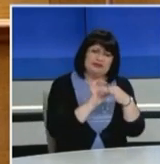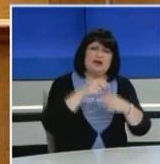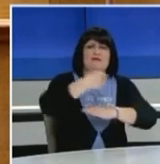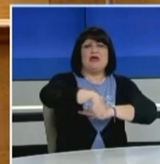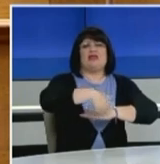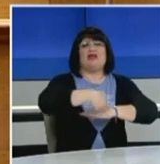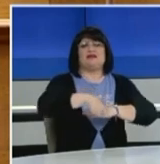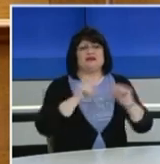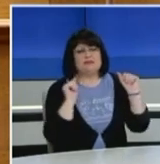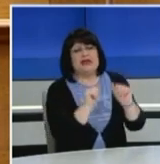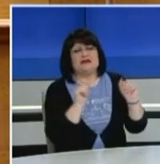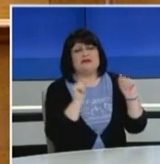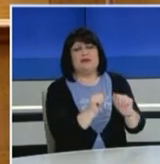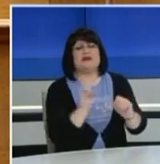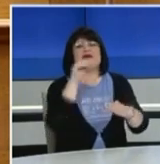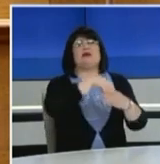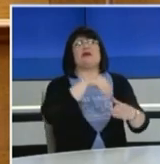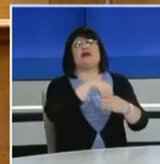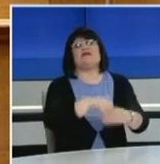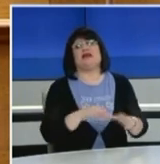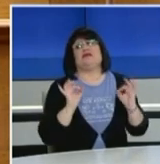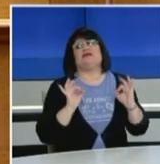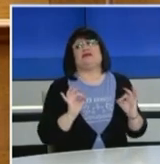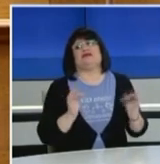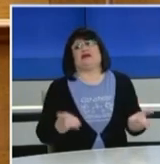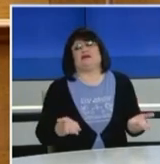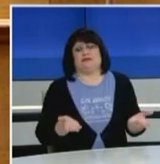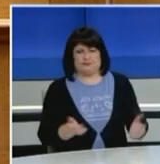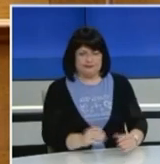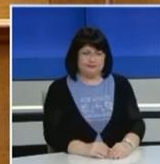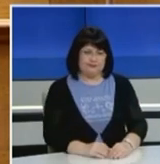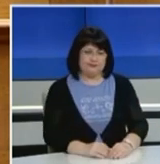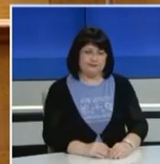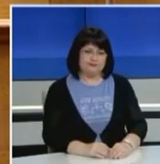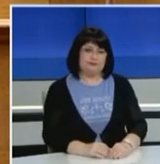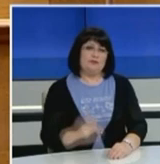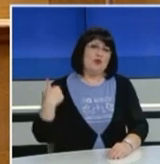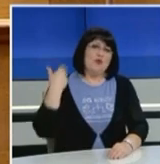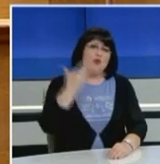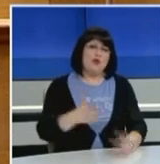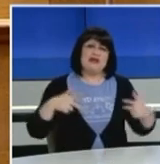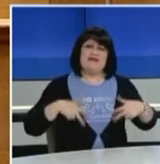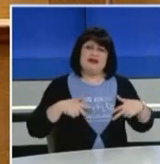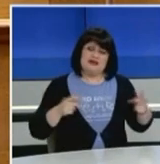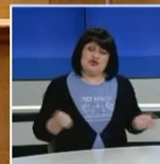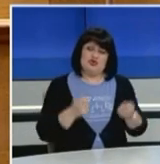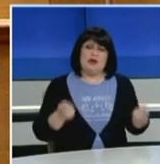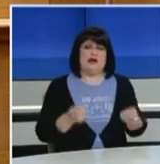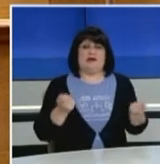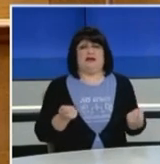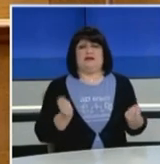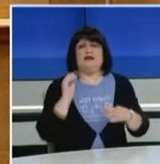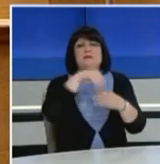να ασκεί πιέσεις και παρεμβάσεις σε δικαστικούς λειτουργούς. Όλες οι κυβερνήσεις αξιοποίησαν αυτή τη